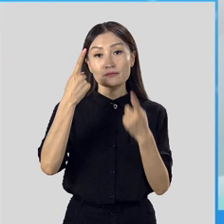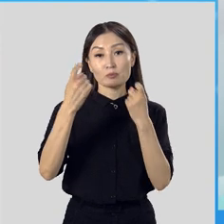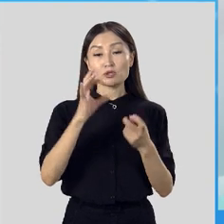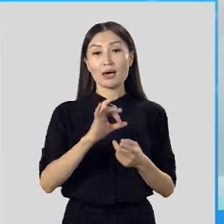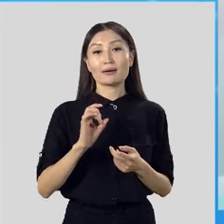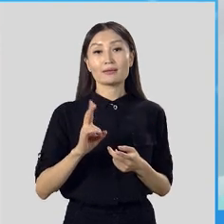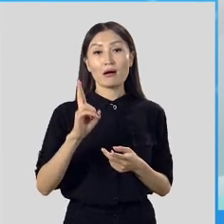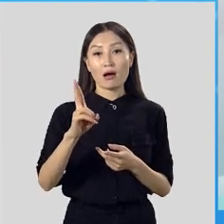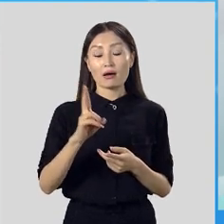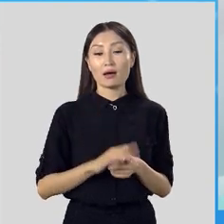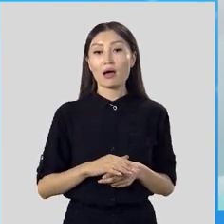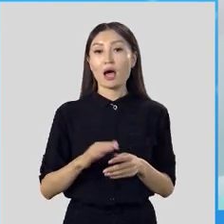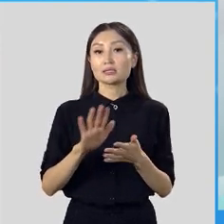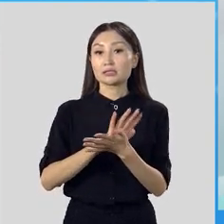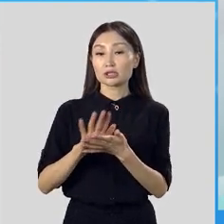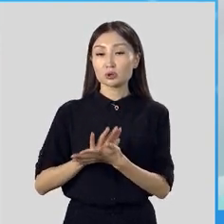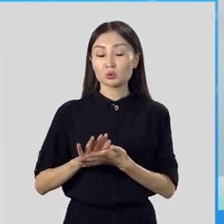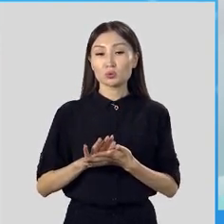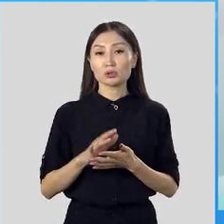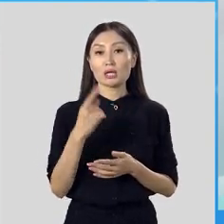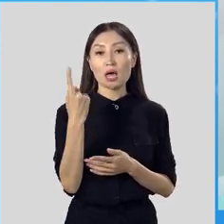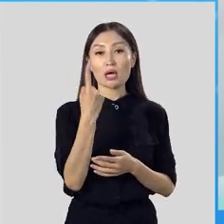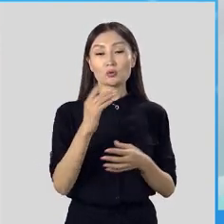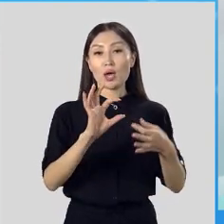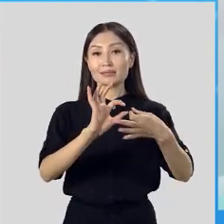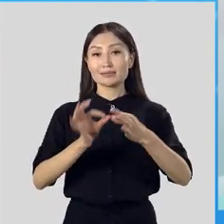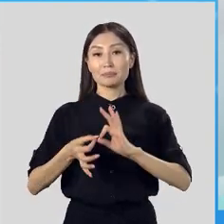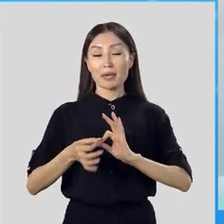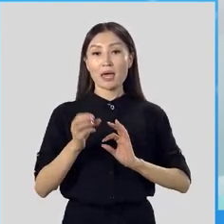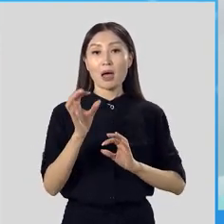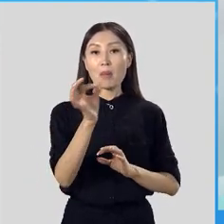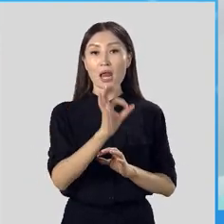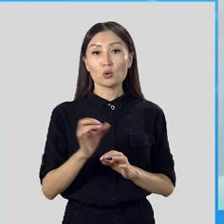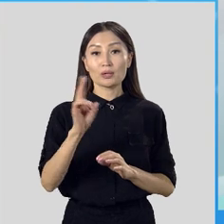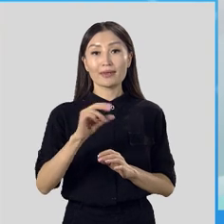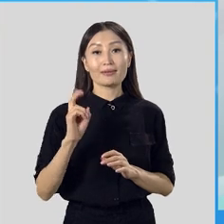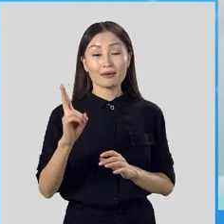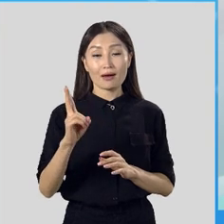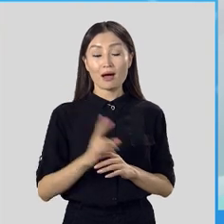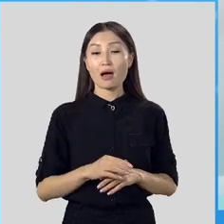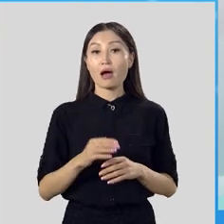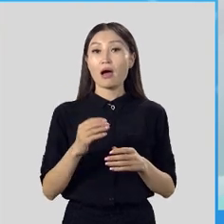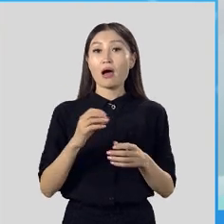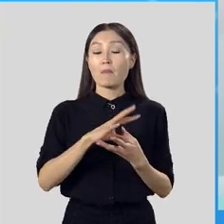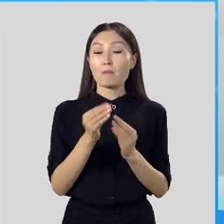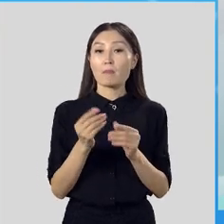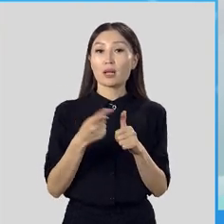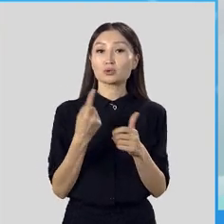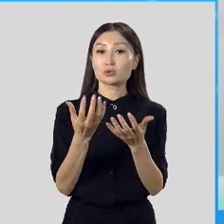Информационная РНК синтезируется на одной из цепей молекулы ДНК. Процесс получил